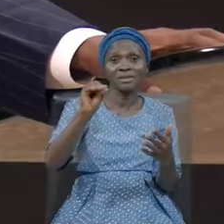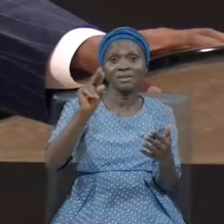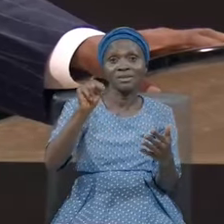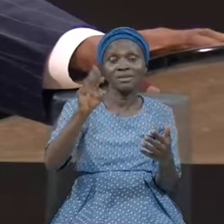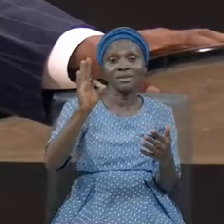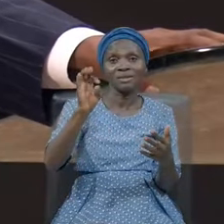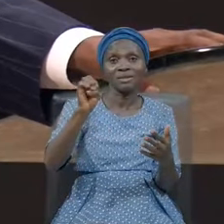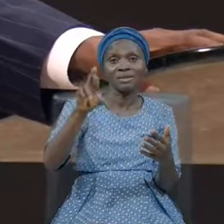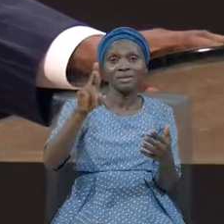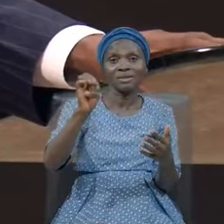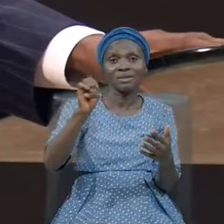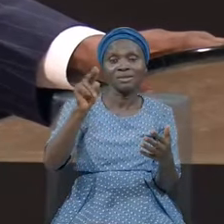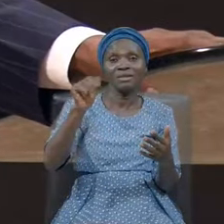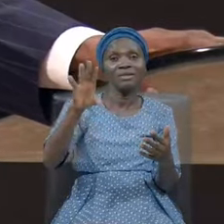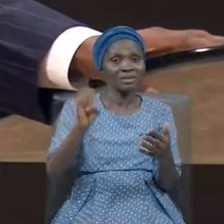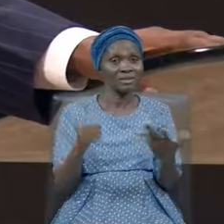Et